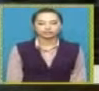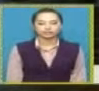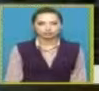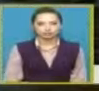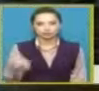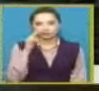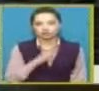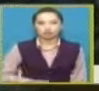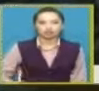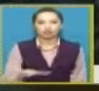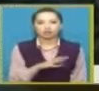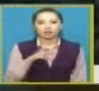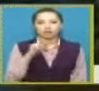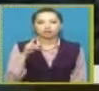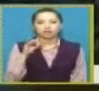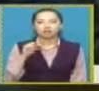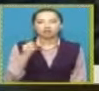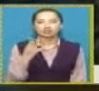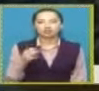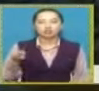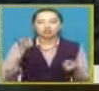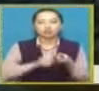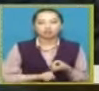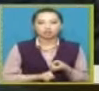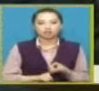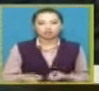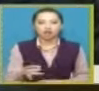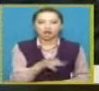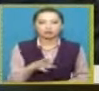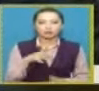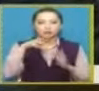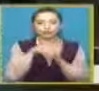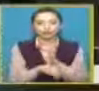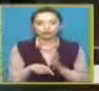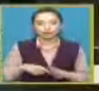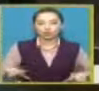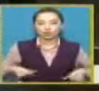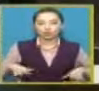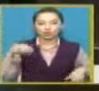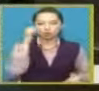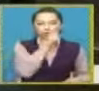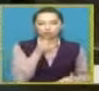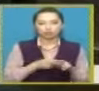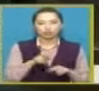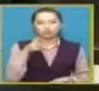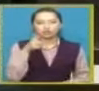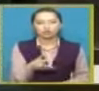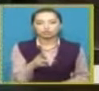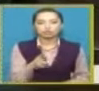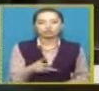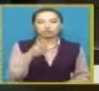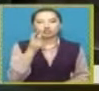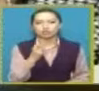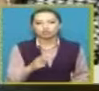Оңтүстік өңірі медиация тәртібімен қаралған істер бойынша республикада көш бастап тұр. Жалқы жылының өзінде 3200 іс қаралып,